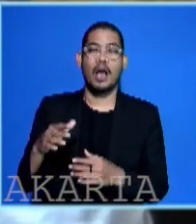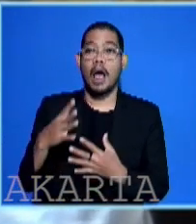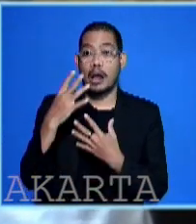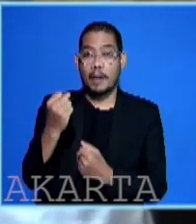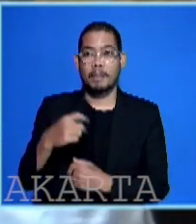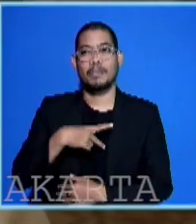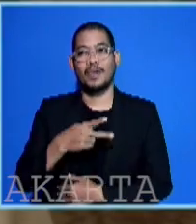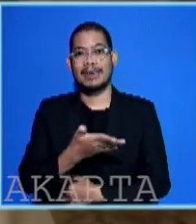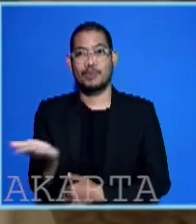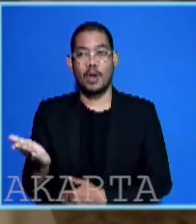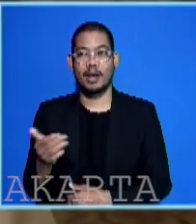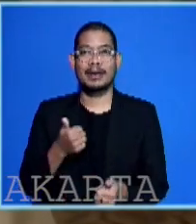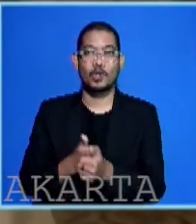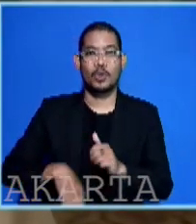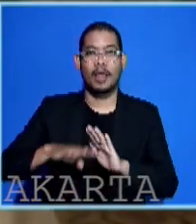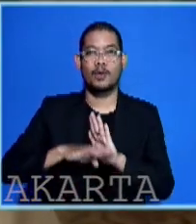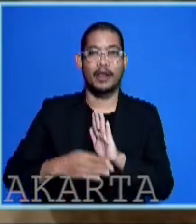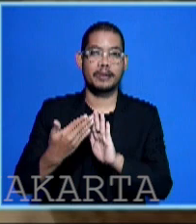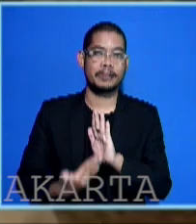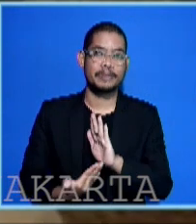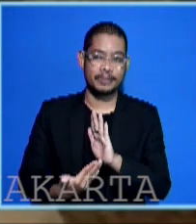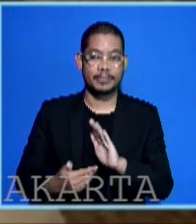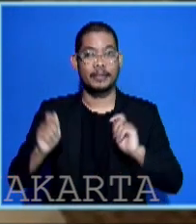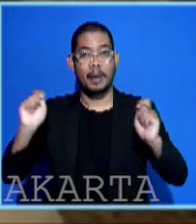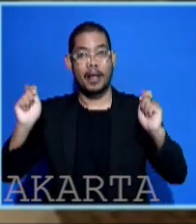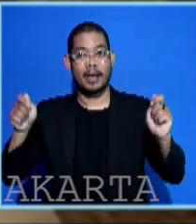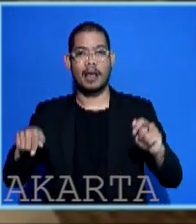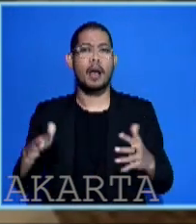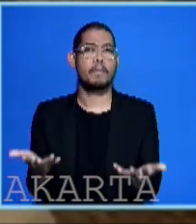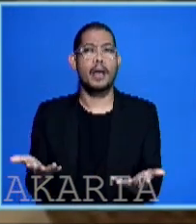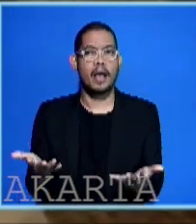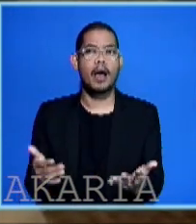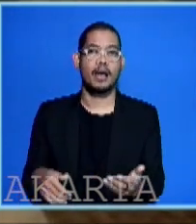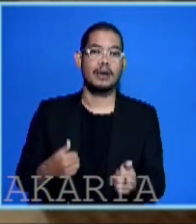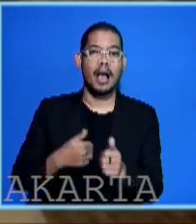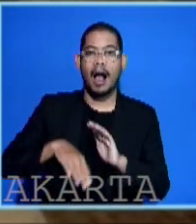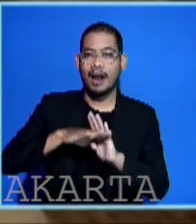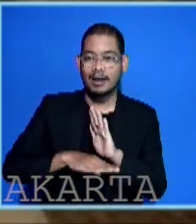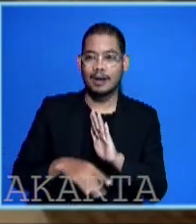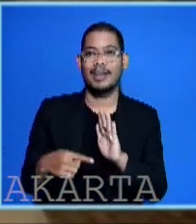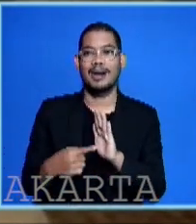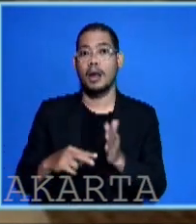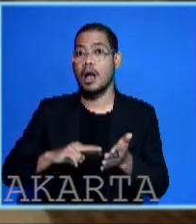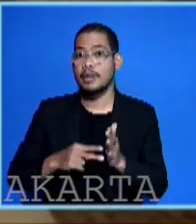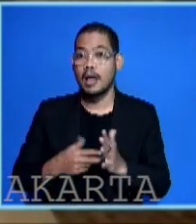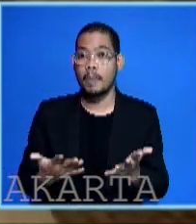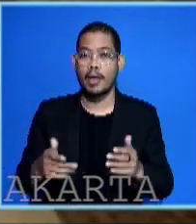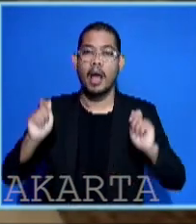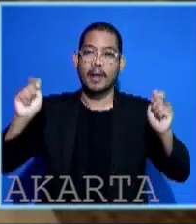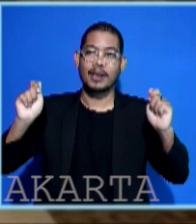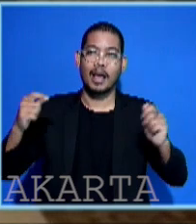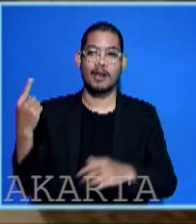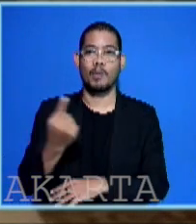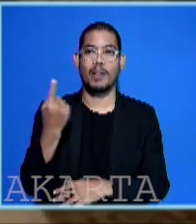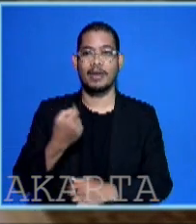pemilu mentaatinya ya Jadi untuk kampanye iniu mengikuti regulasi yang ada bahwaanye rapat umum ini boleh dilakukan